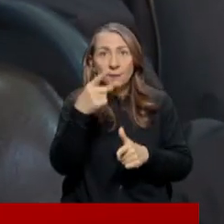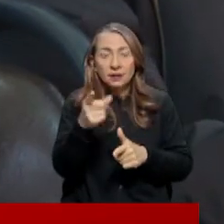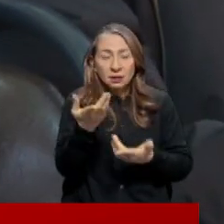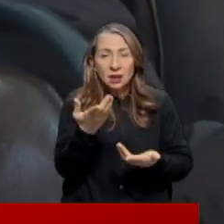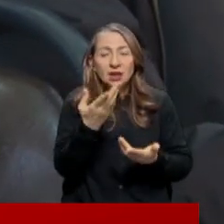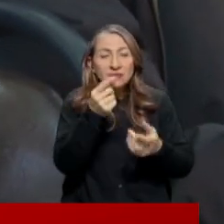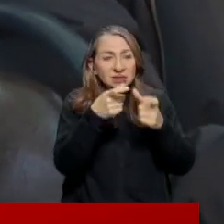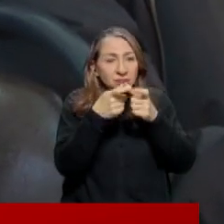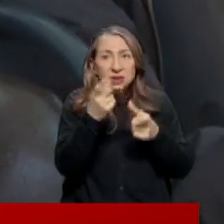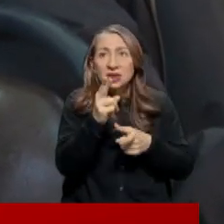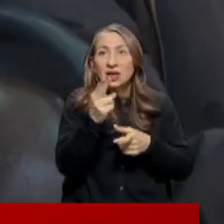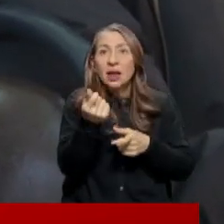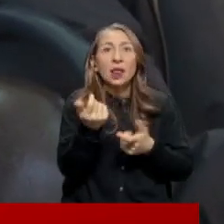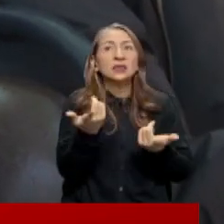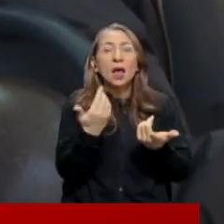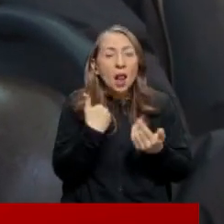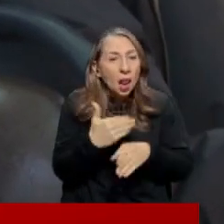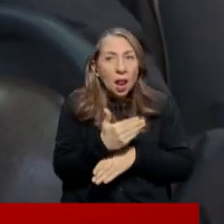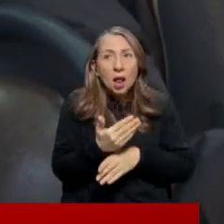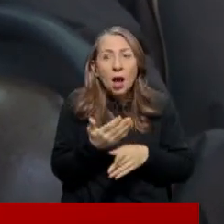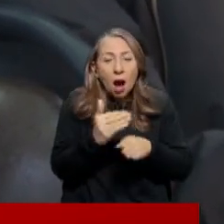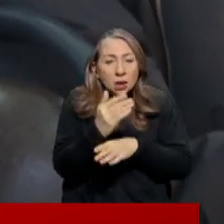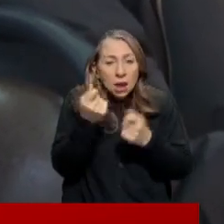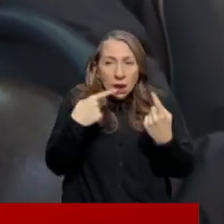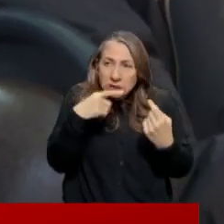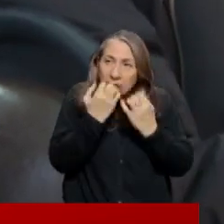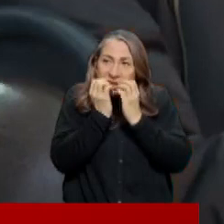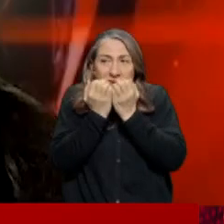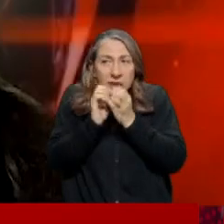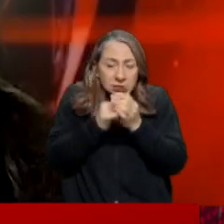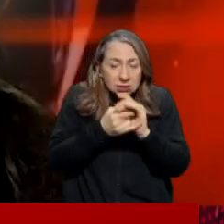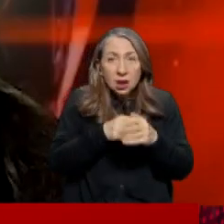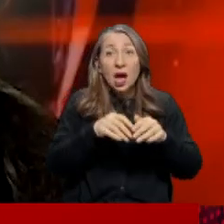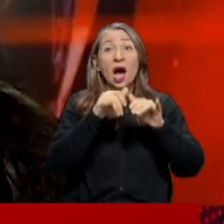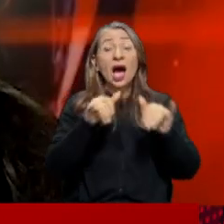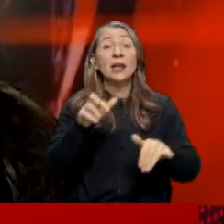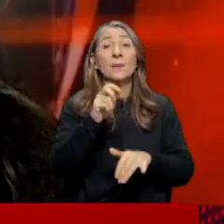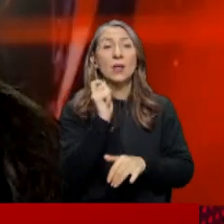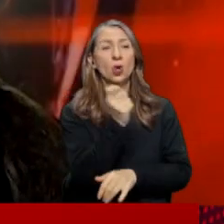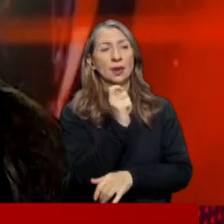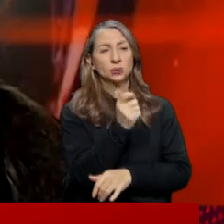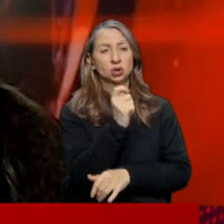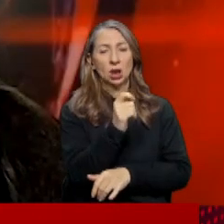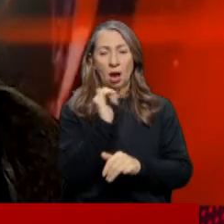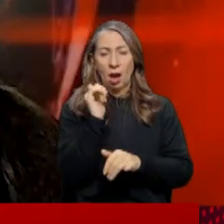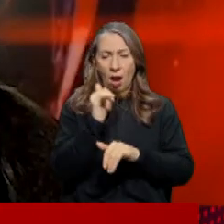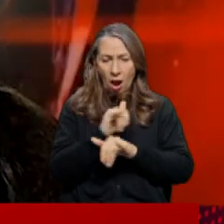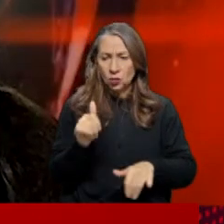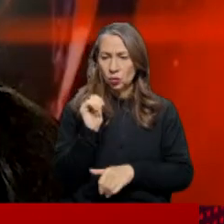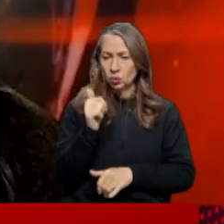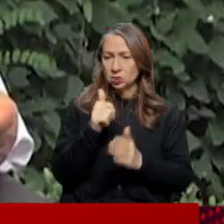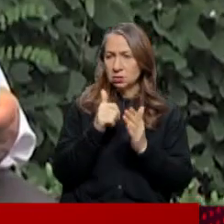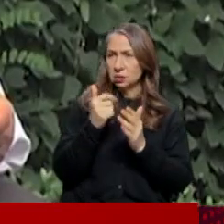lira. Nasıl yaşayacağız? Hayatımız zorluklar içerisinde geçiyor. Aynı primi ödemiş, aynı gün sayısı